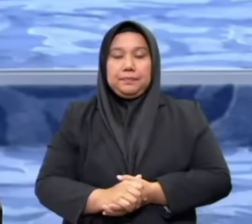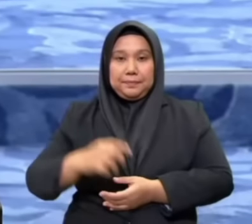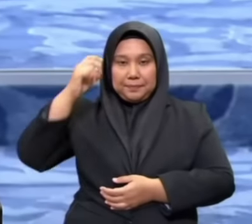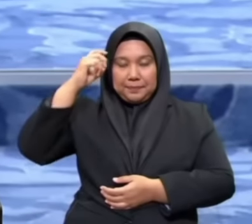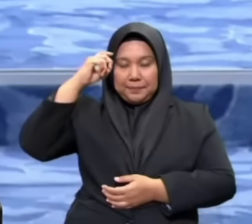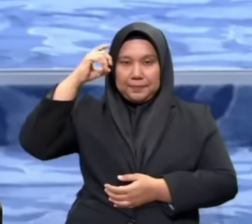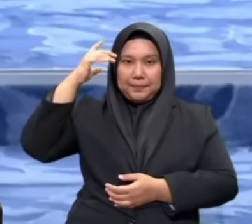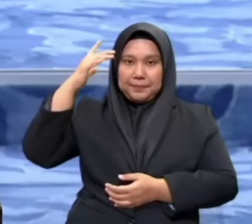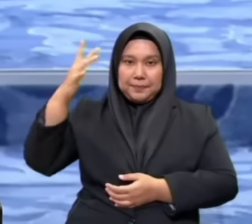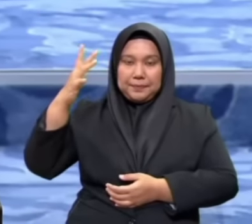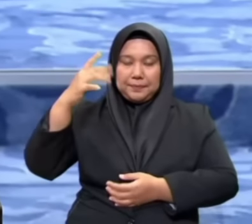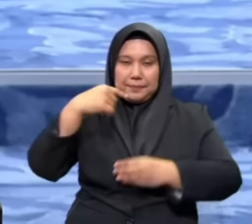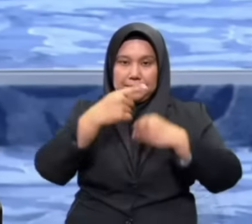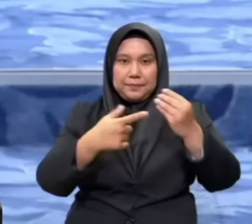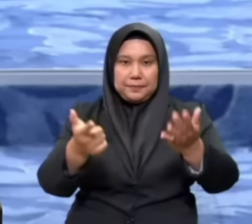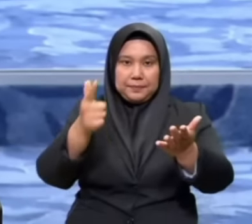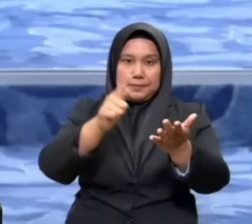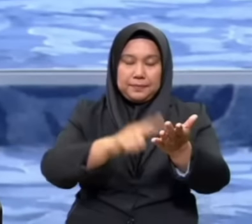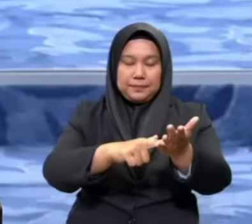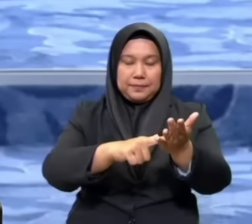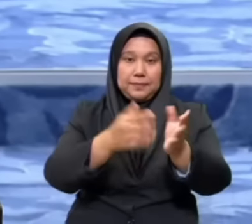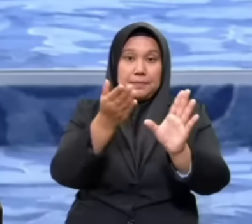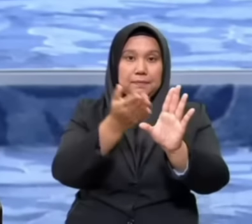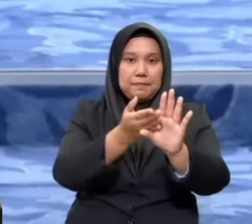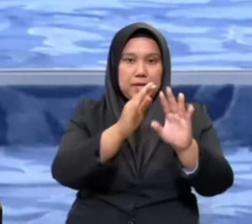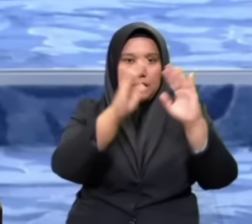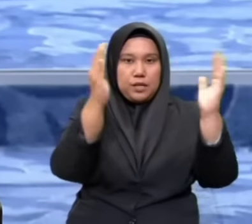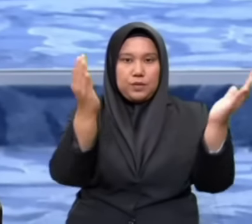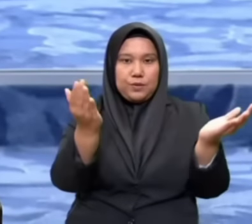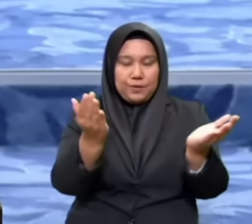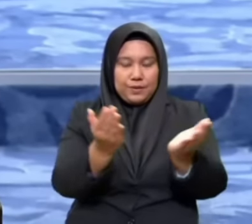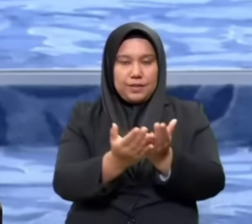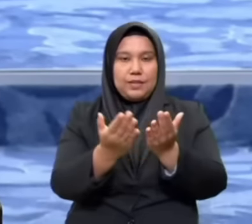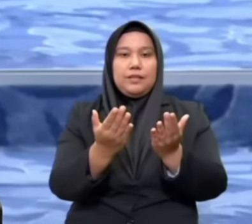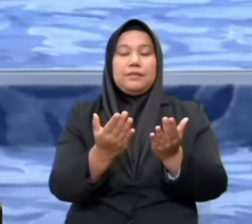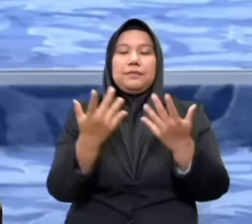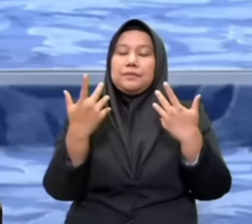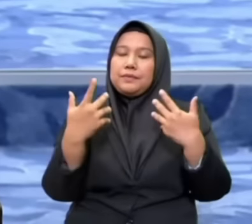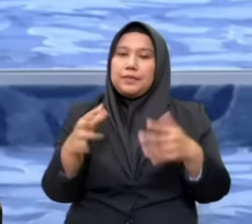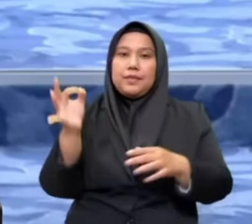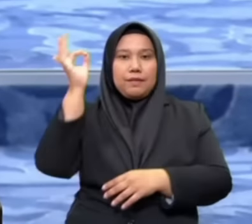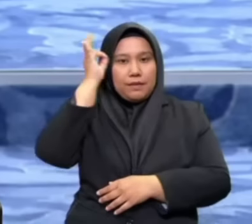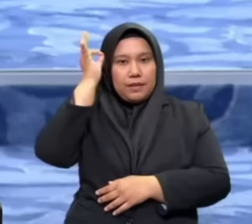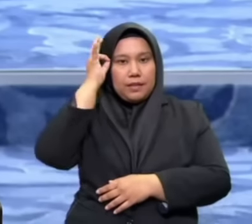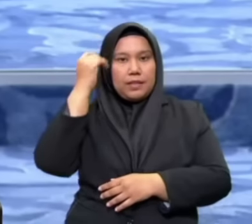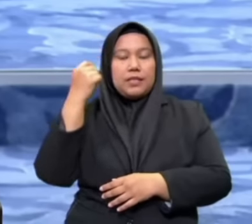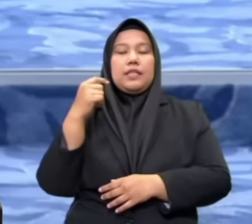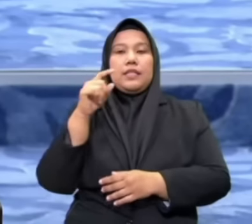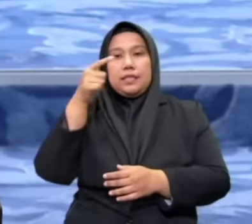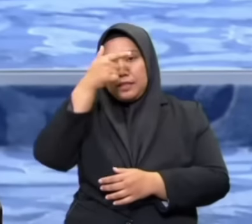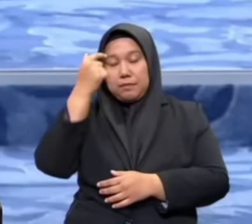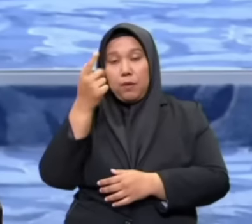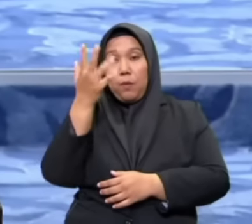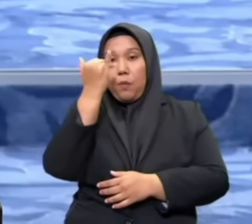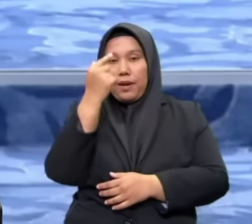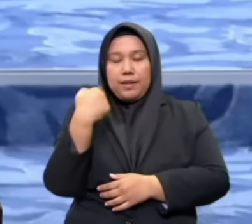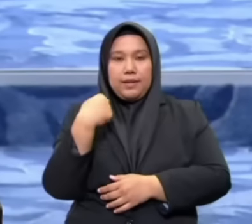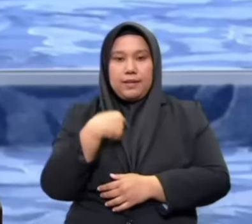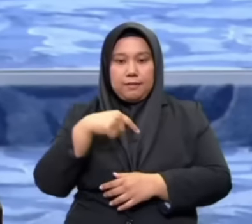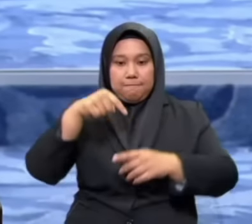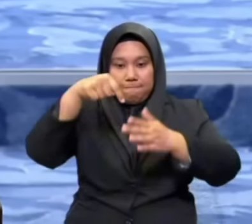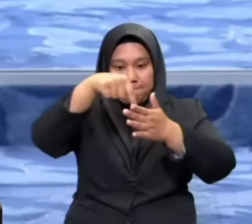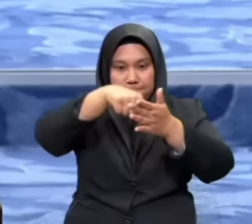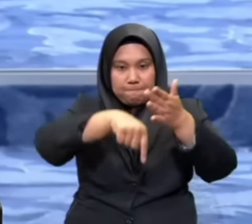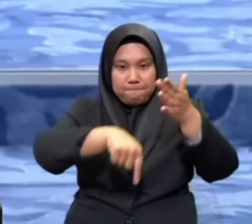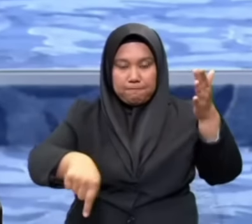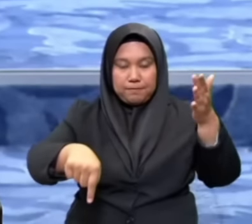Pandangan tentang laporan Bank Dunia telah diambil kira di antara sebab mengapa kita meneliti semula, dan dalam syarat